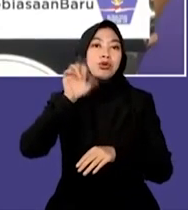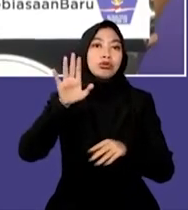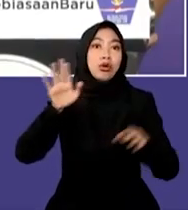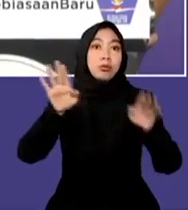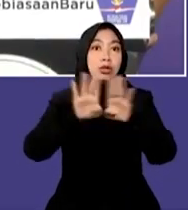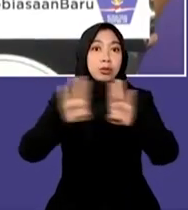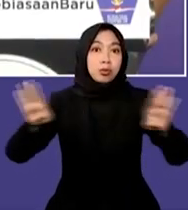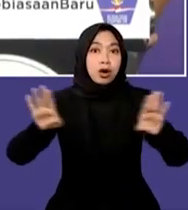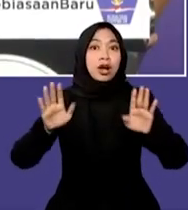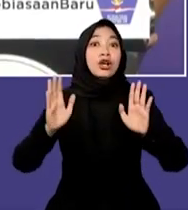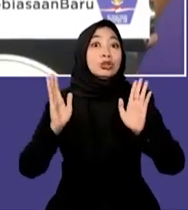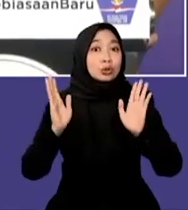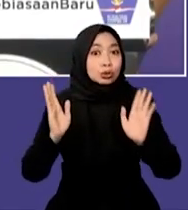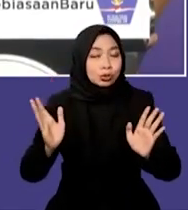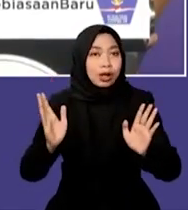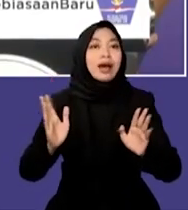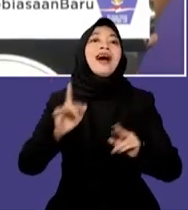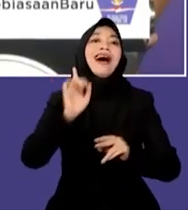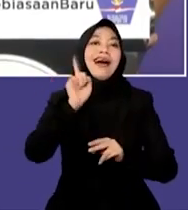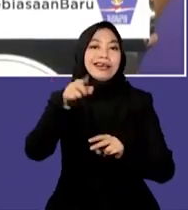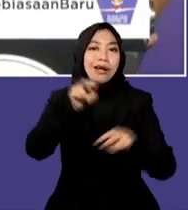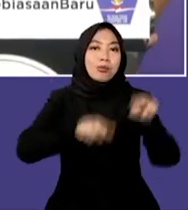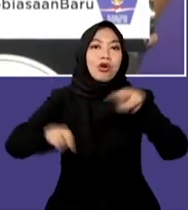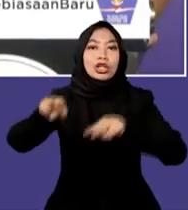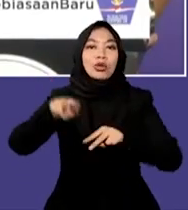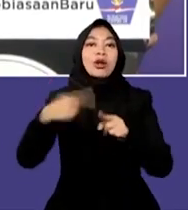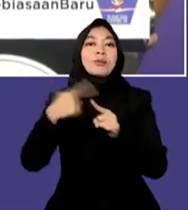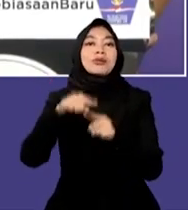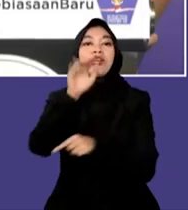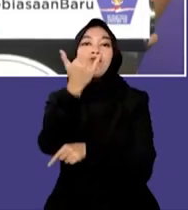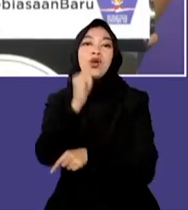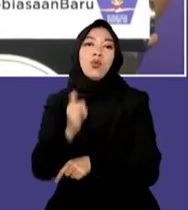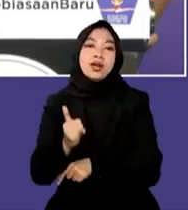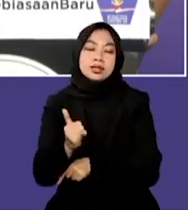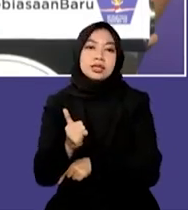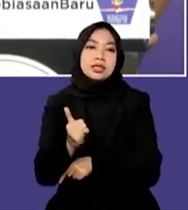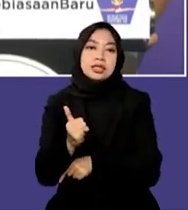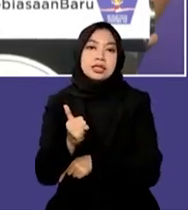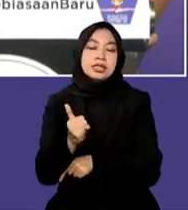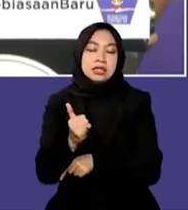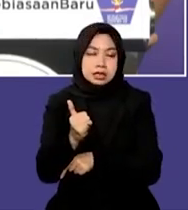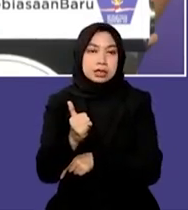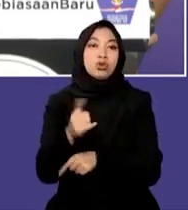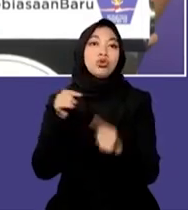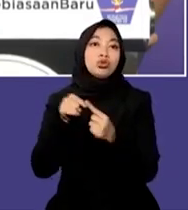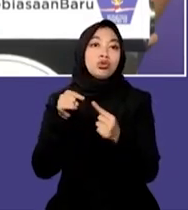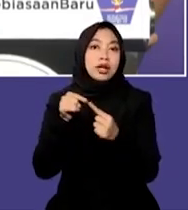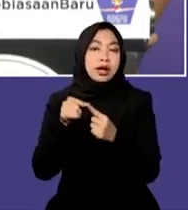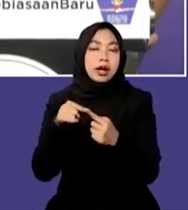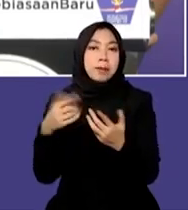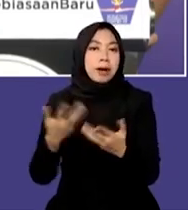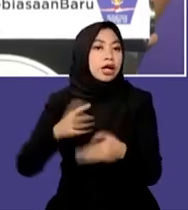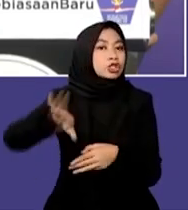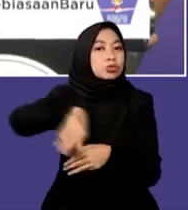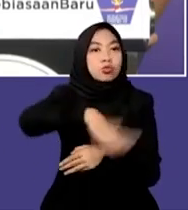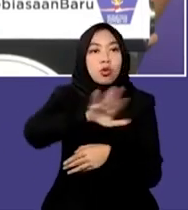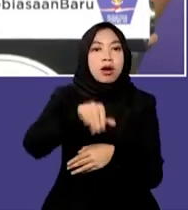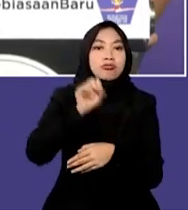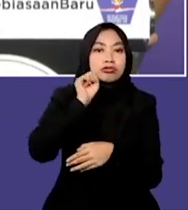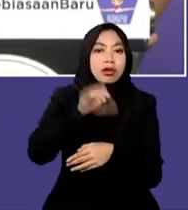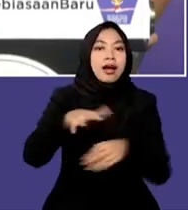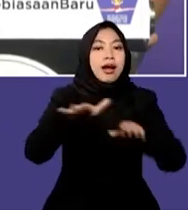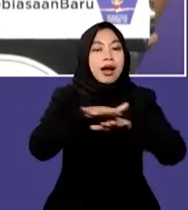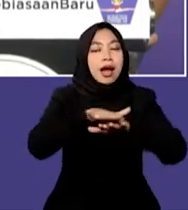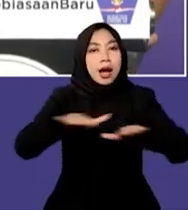harus dilakukan monitoring dan evaluasi nih dengan baik agar betul-betul semuanya aman